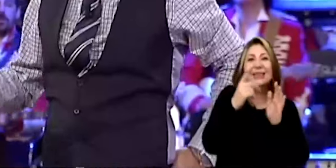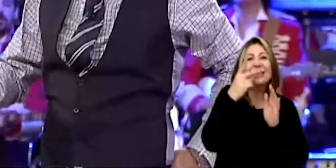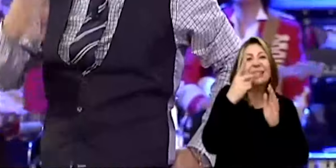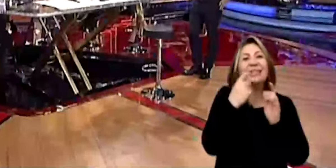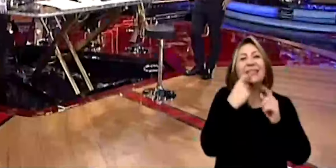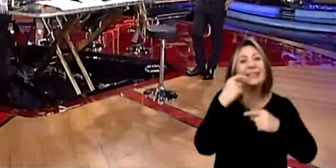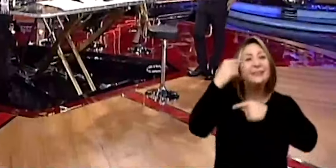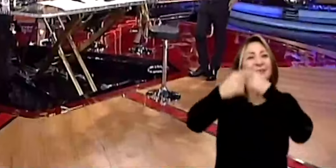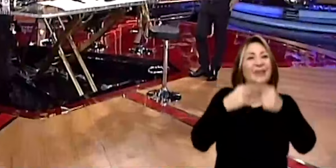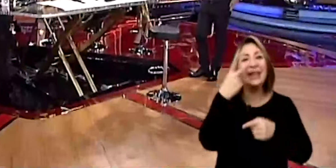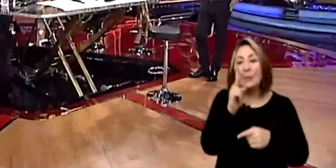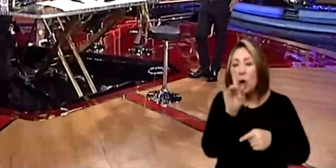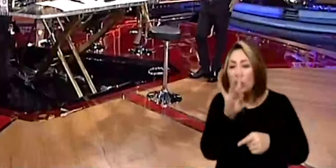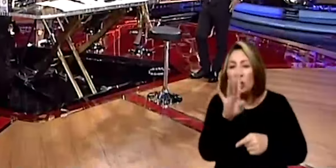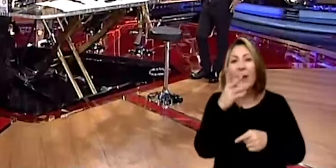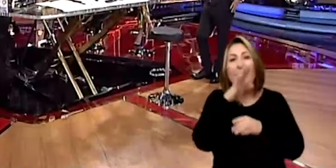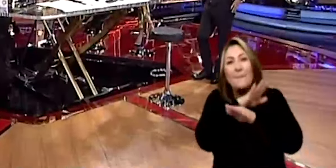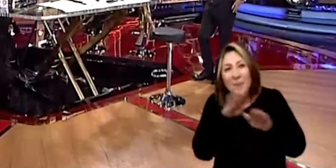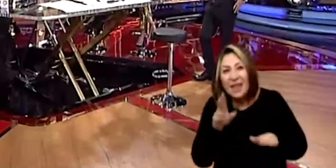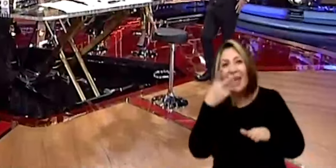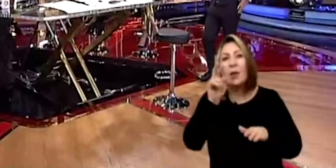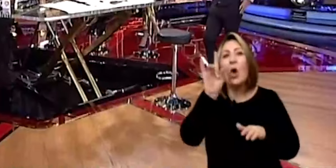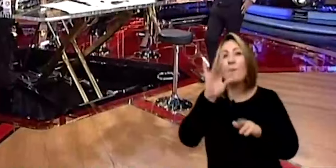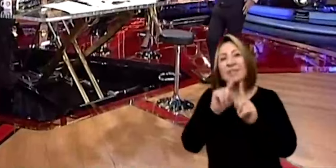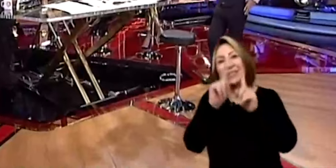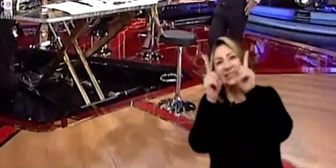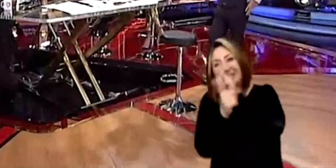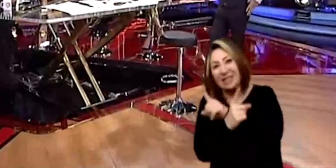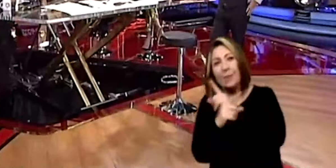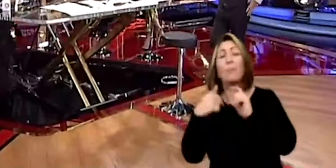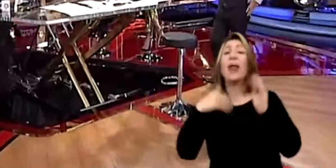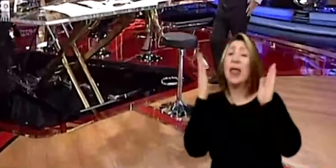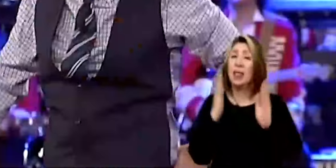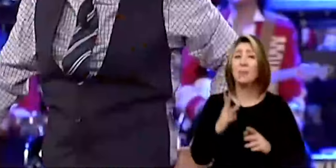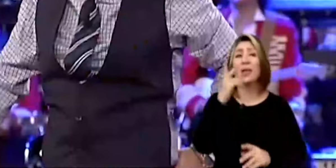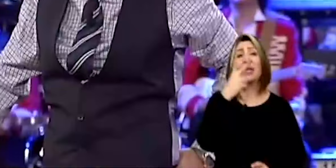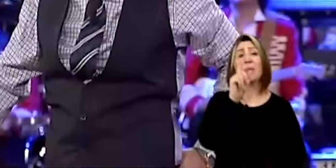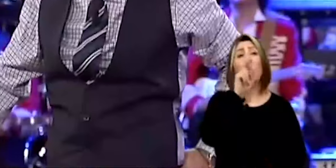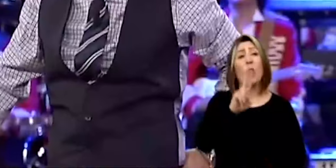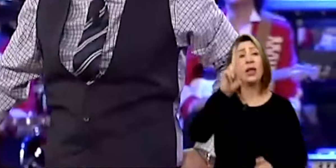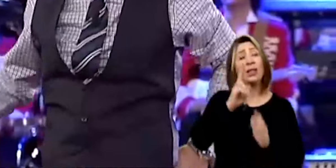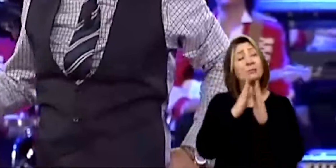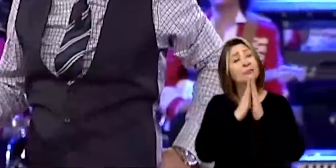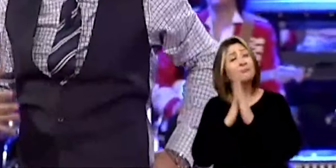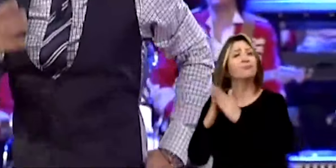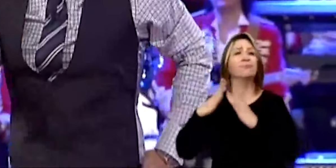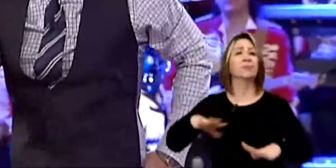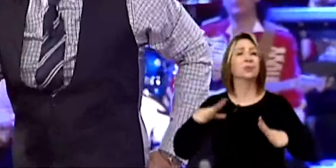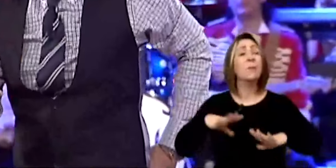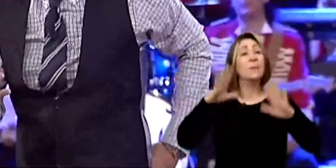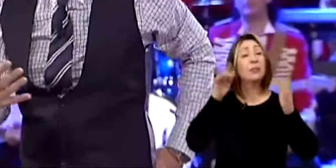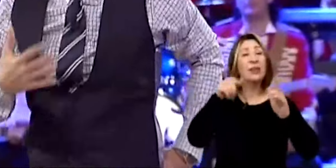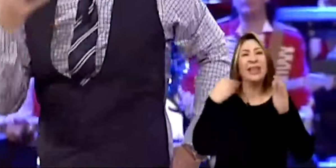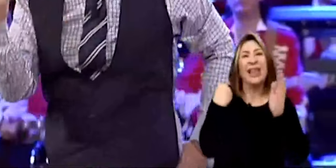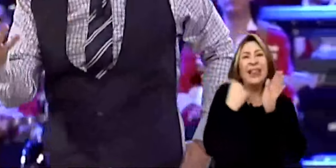başlanmasını yani 2014'ten 2015'e geçerken ki ben her zaman 2017'ye direkt geçirmesine salık verdim. Ama bu